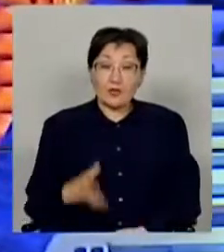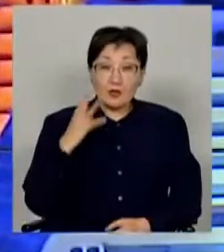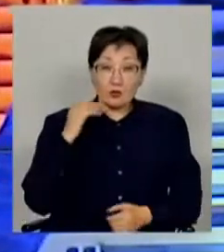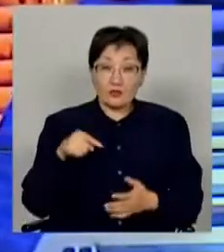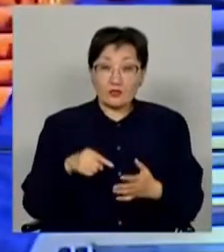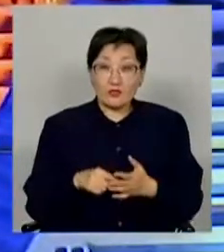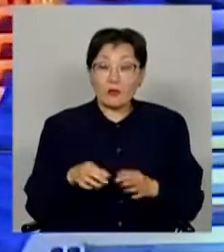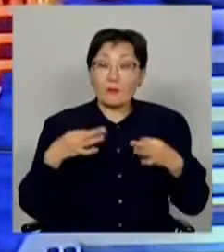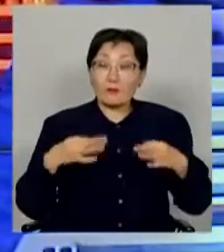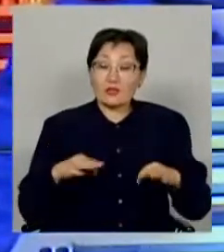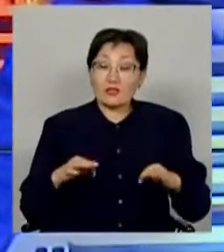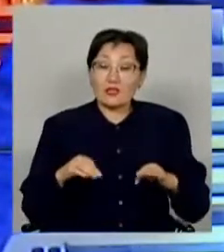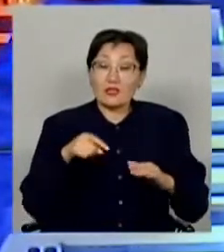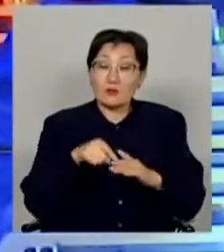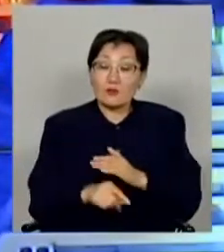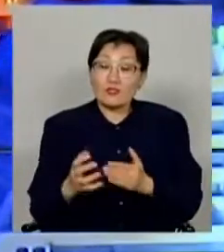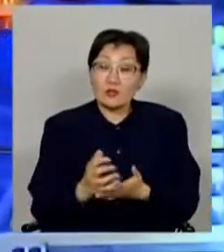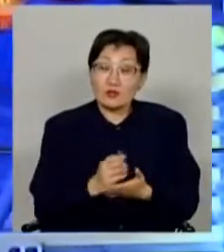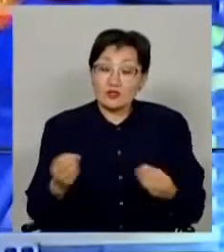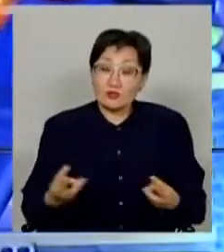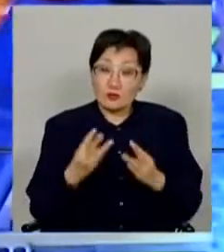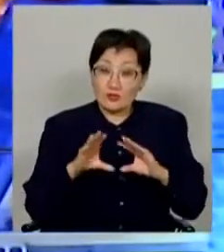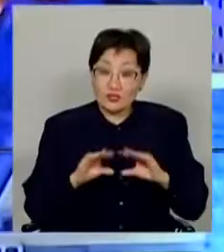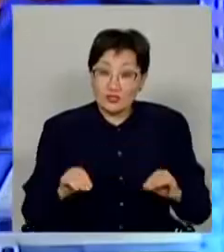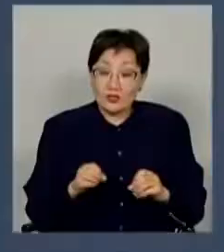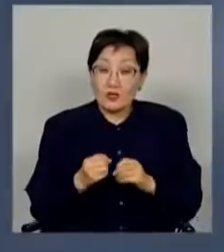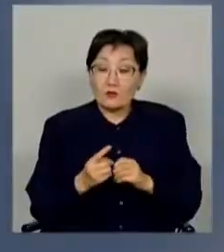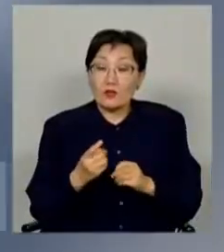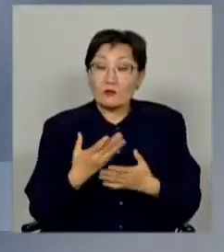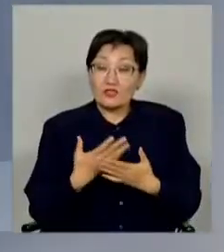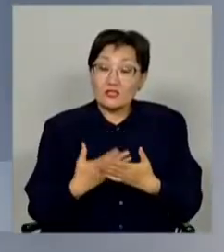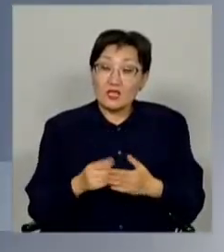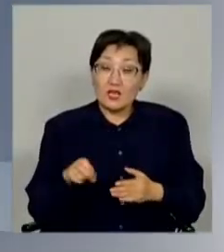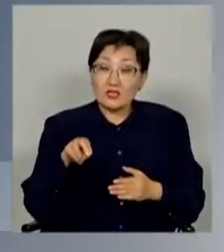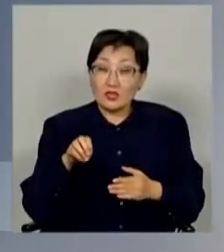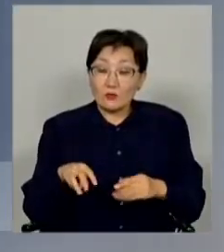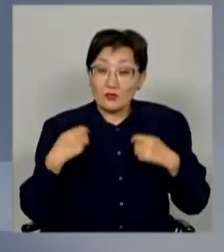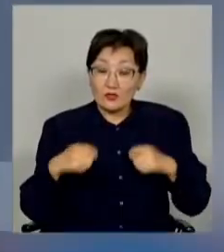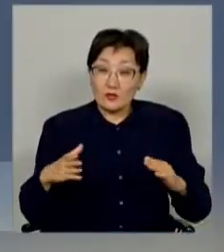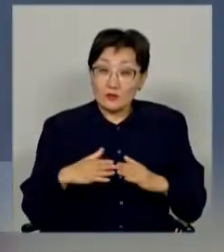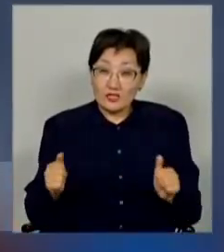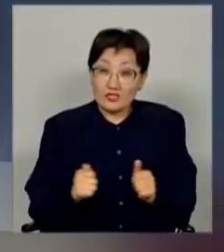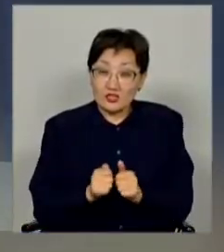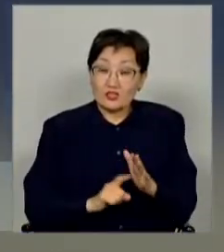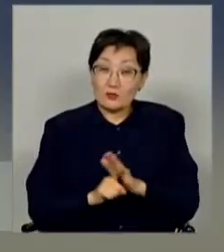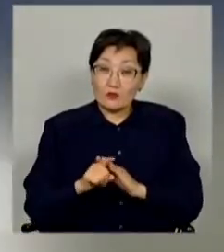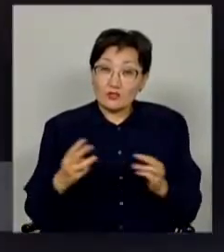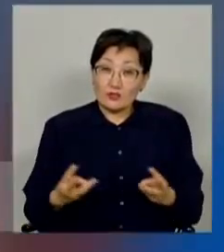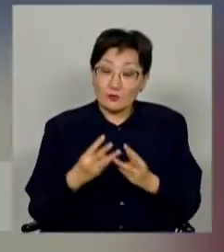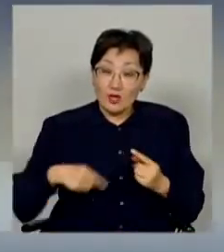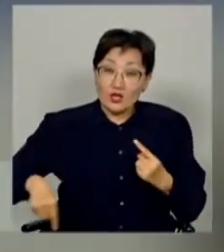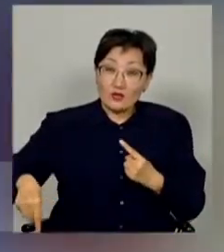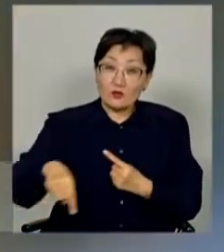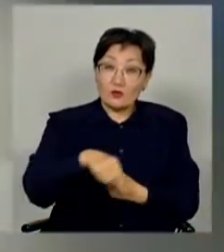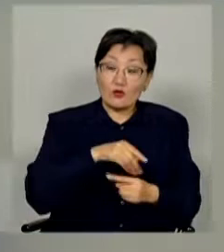Алматыдағы барахолка қоймасынан шыққан өрт сөндірілді. Сағат 11-лер шамасында АДМ сауда үйінің жанынан тұтанған от айналаны